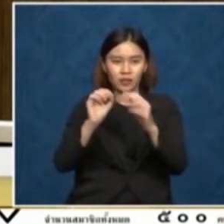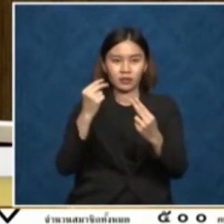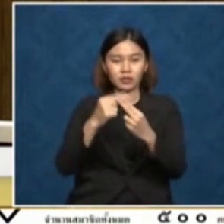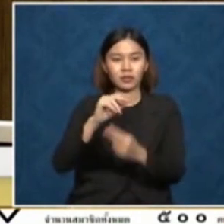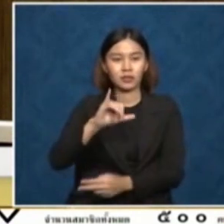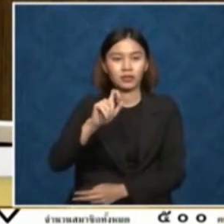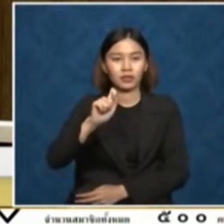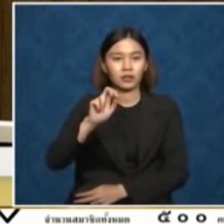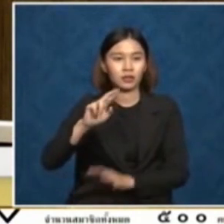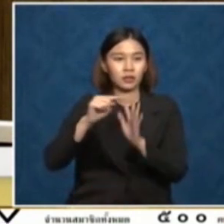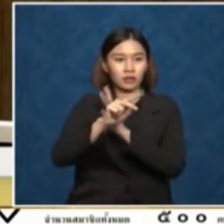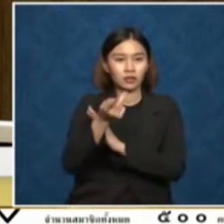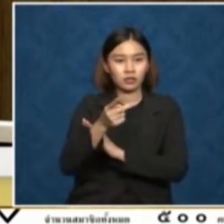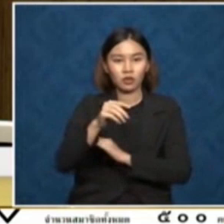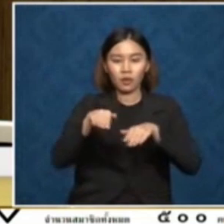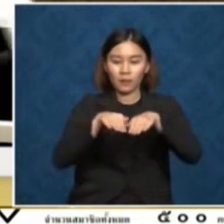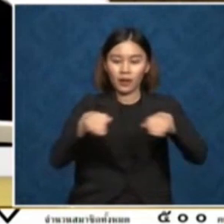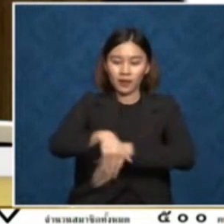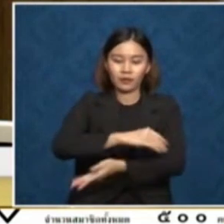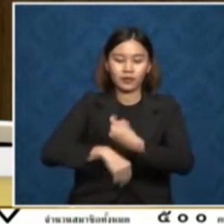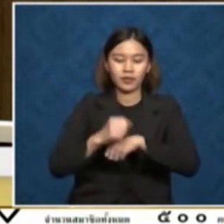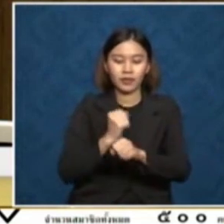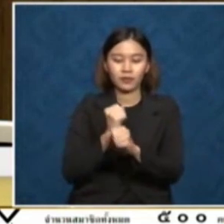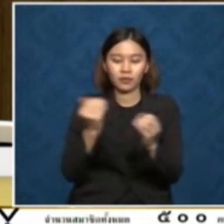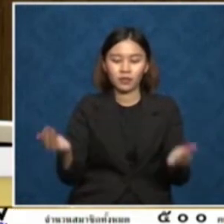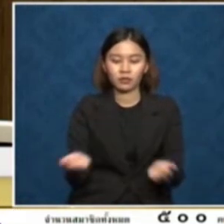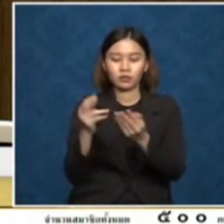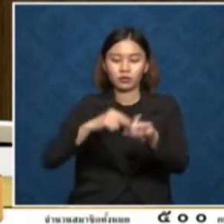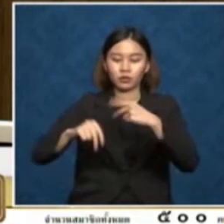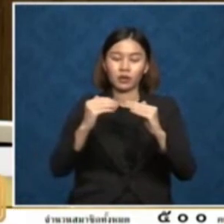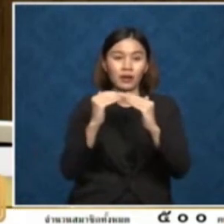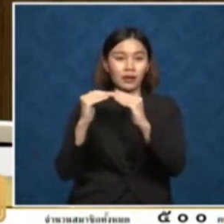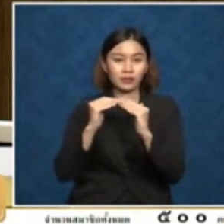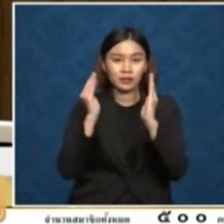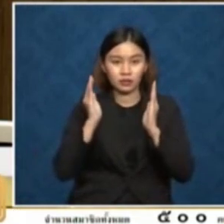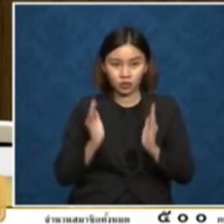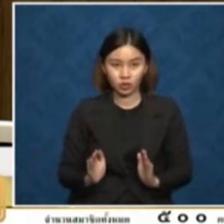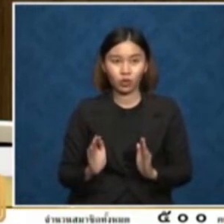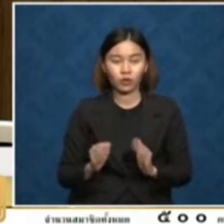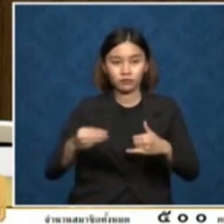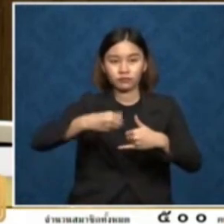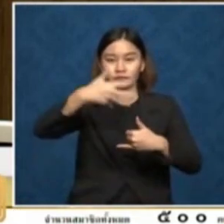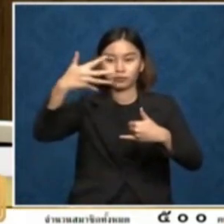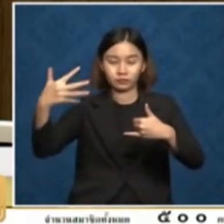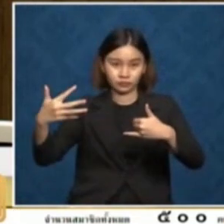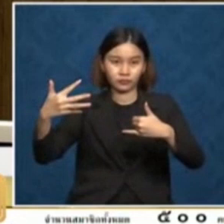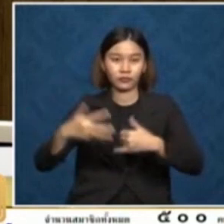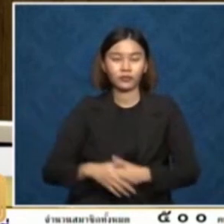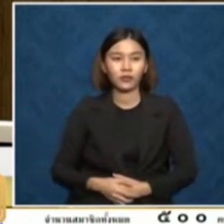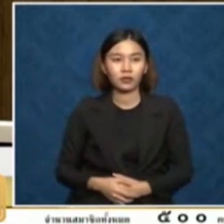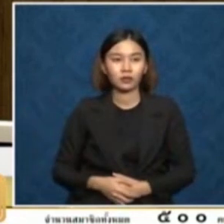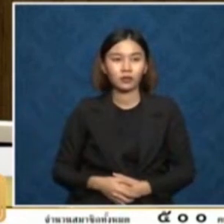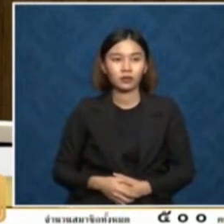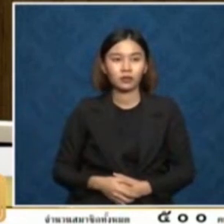ยอร์กยาการ์ตาเพื่อเป็นมาตรฐานในการปฏิบัติเพื่อส่งเสริมและคุ้มครองสิทธิมนุษยชนผู้มีความหลากหลายทางเพ